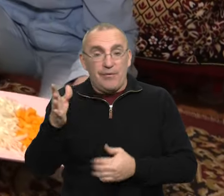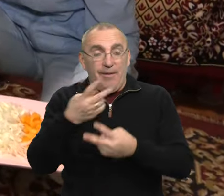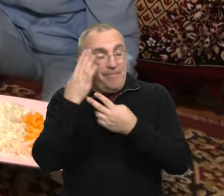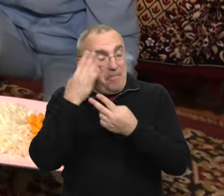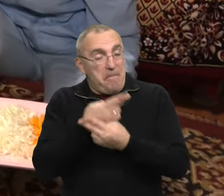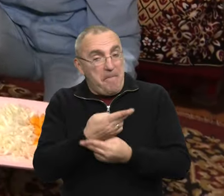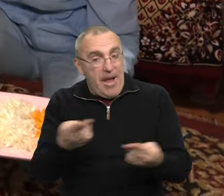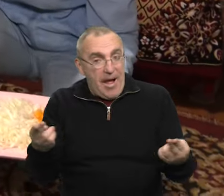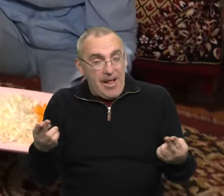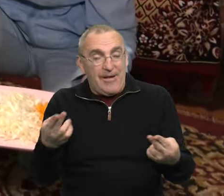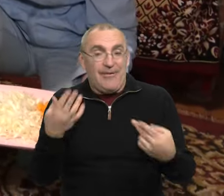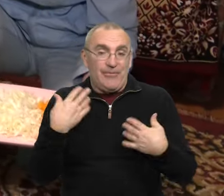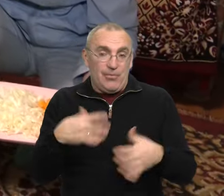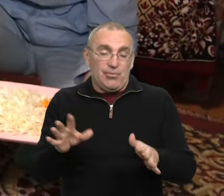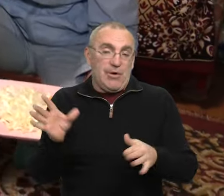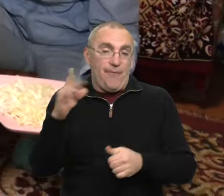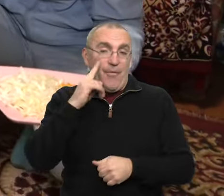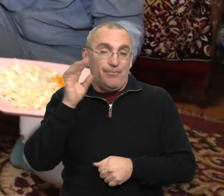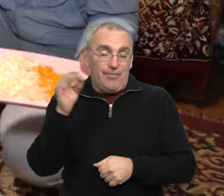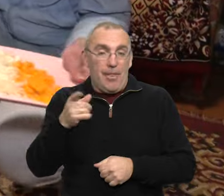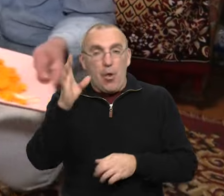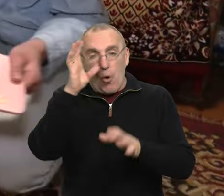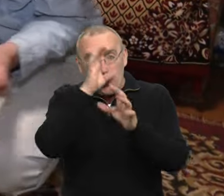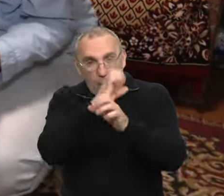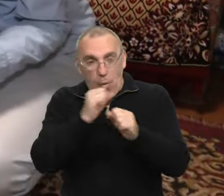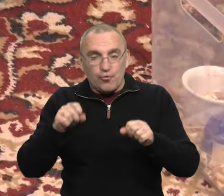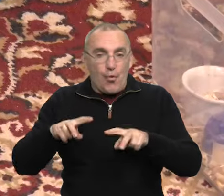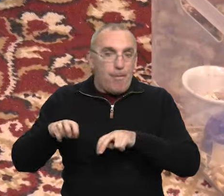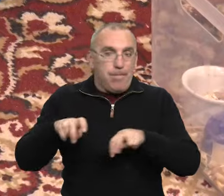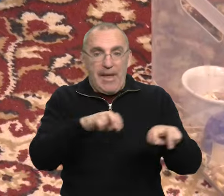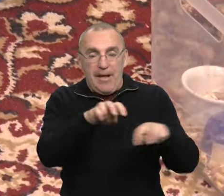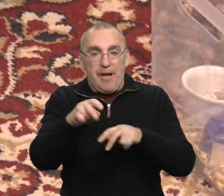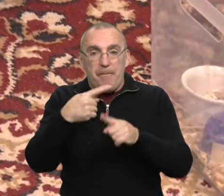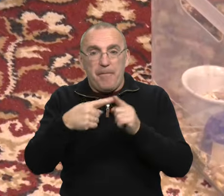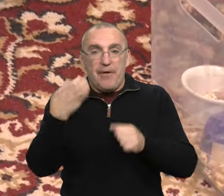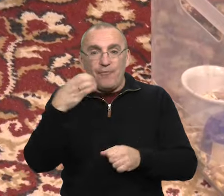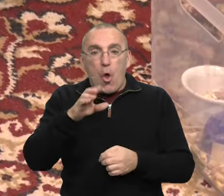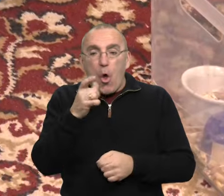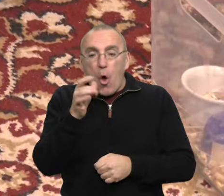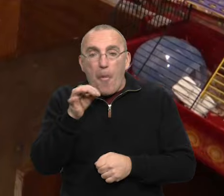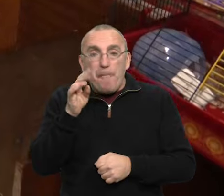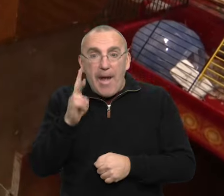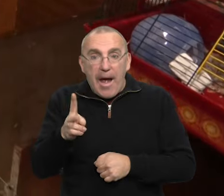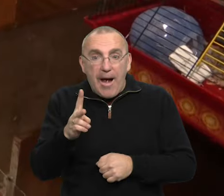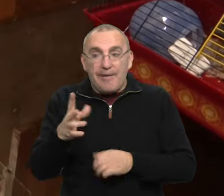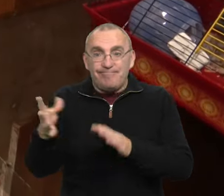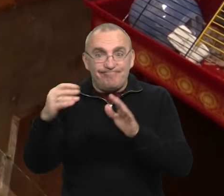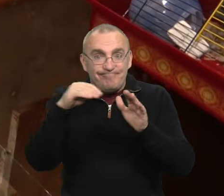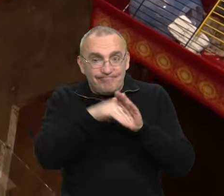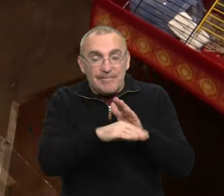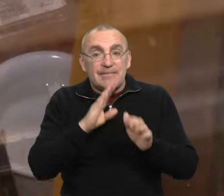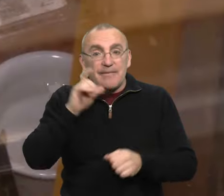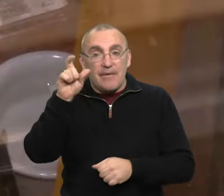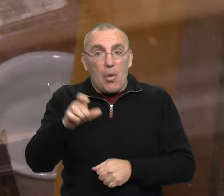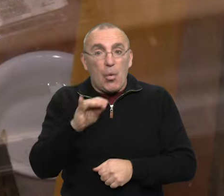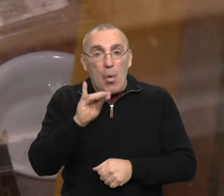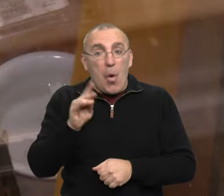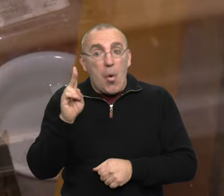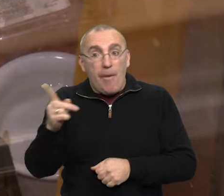спать всі вже поч в основном вони ноч у нас бігають півсотні хом'яків переселенців перехистила кропивничанка Юлія